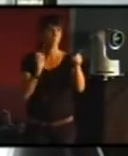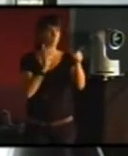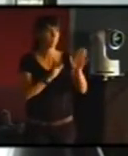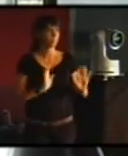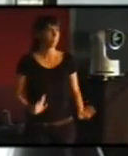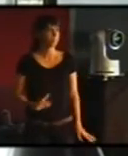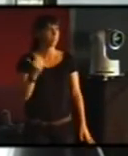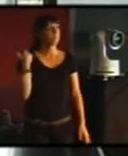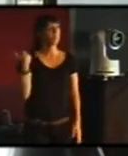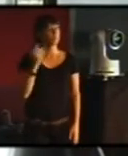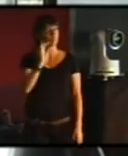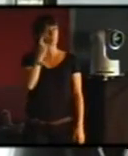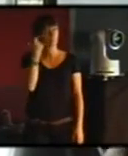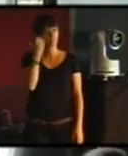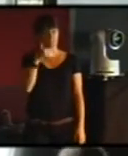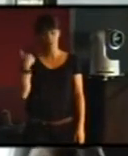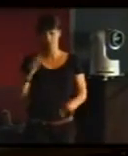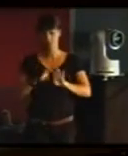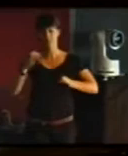a choisi et que le monde du vin était